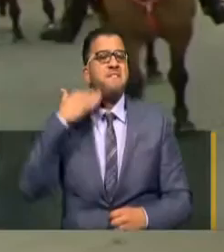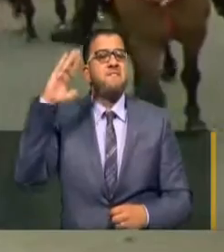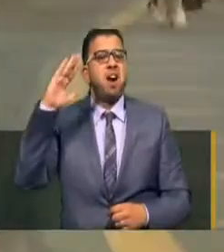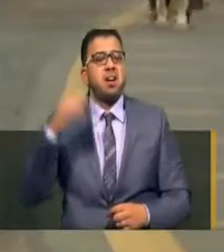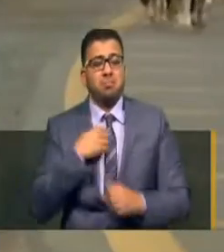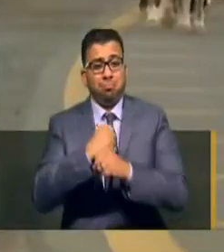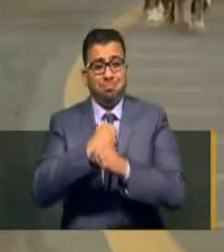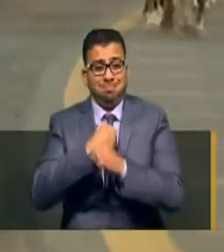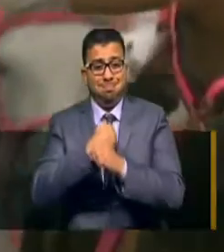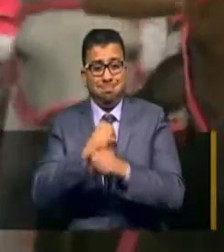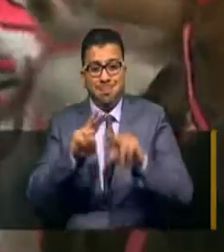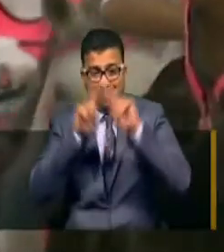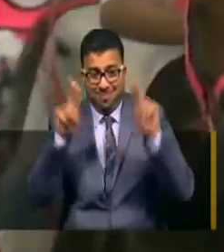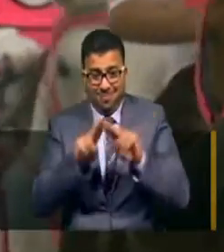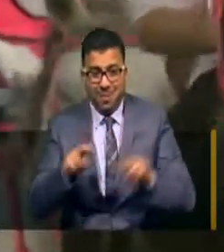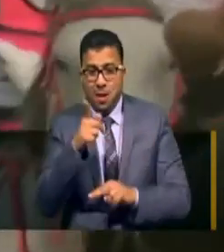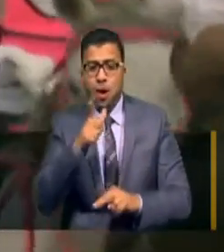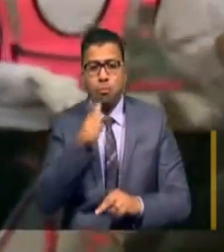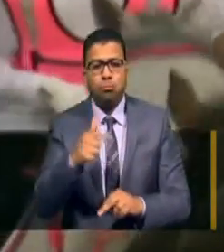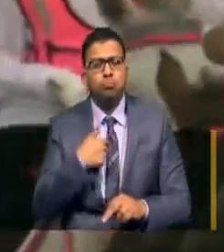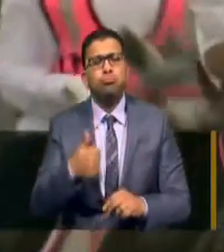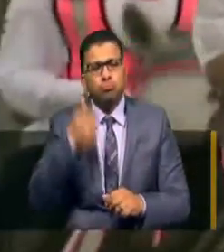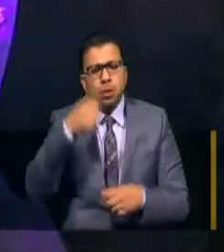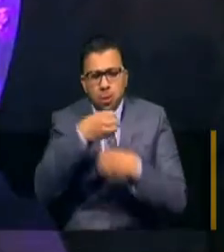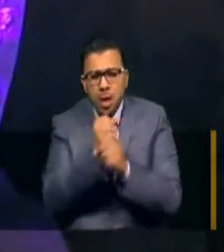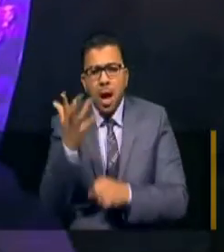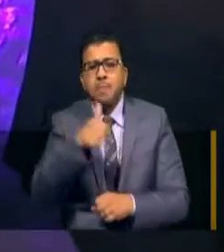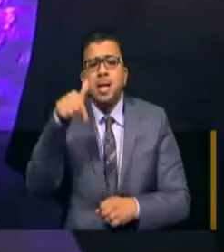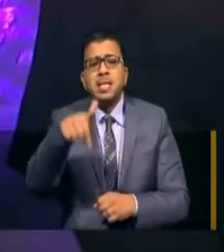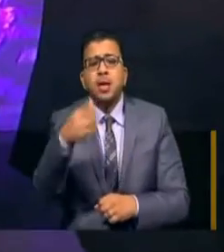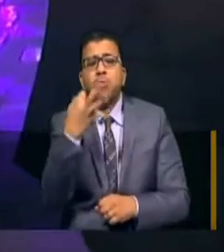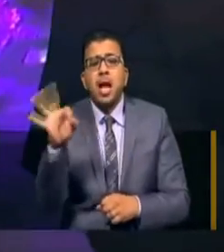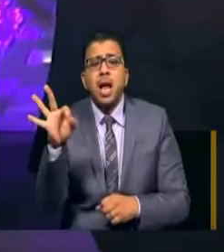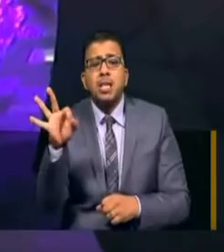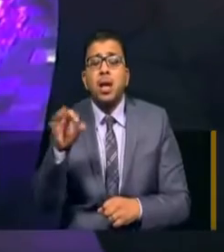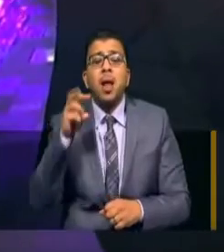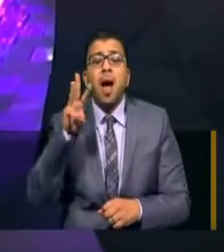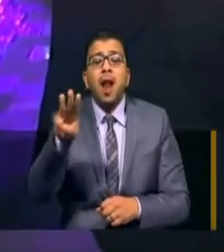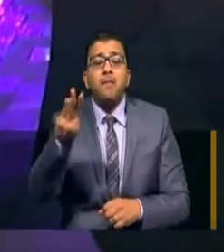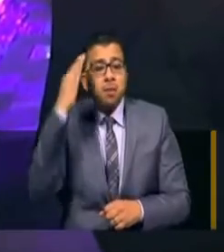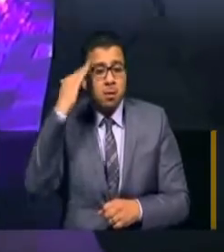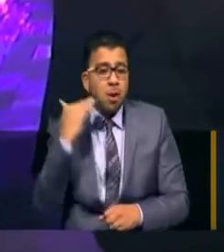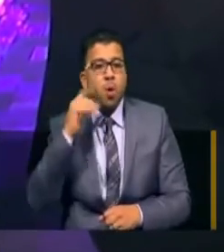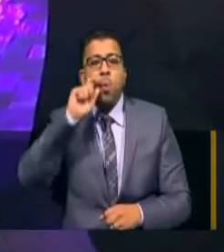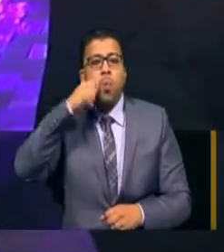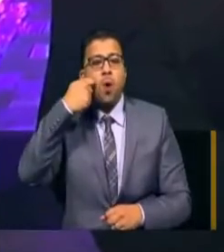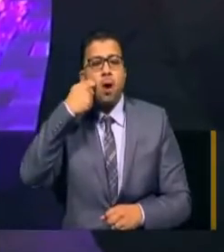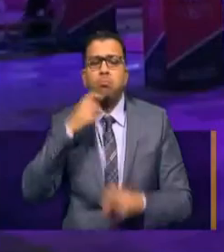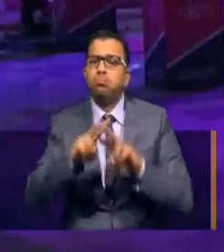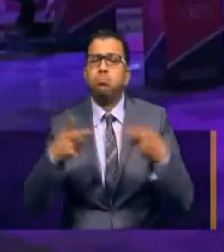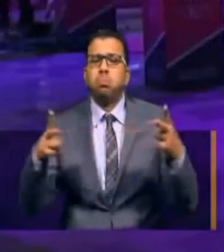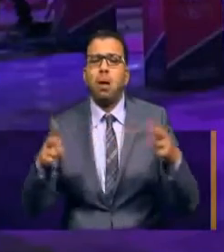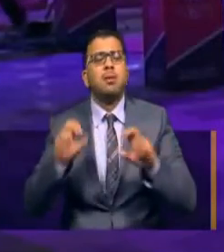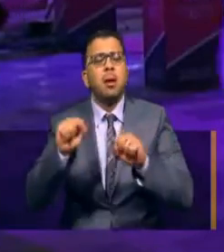بنجاح القافلة في تقديم الفحوصات المجانية لأكثر من 36,000 امرأة ورجل من كل الجنسيات ومن